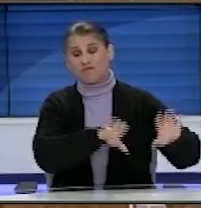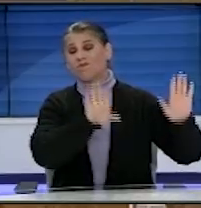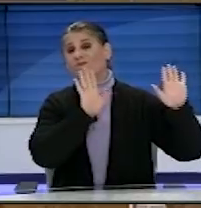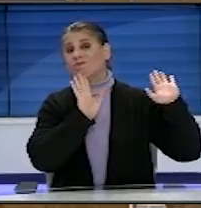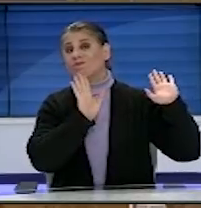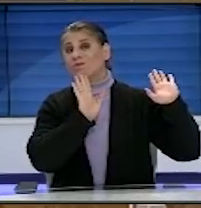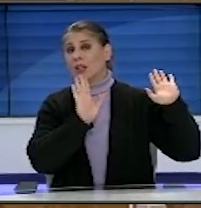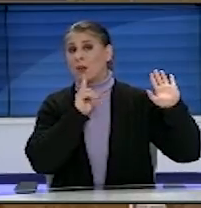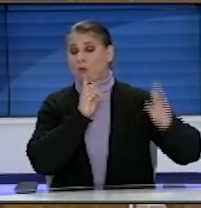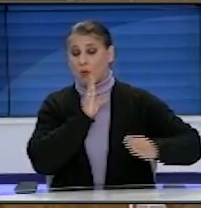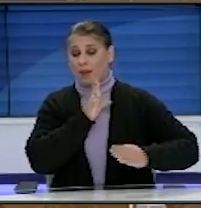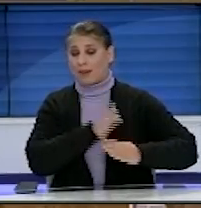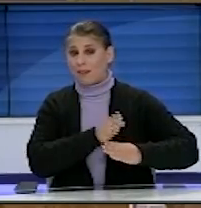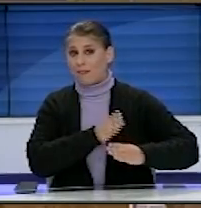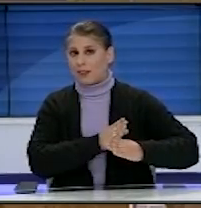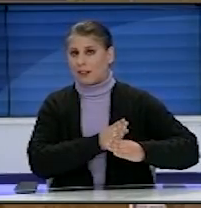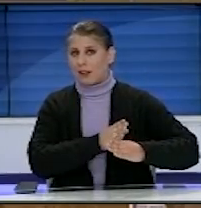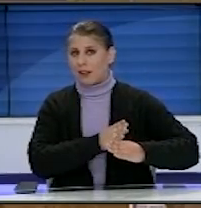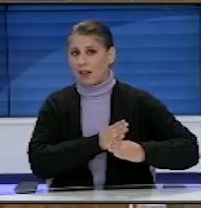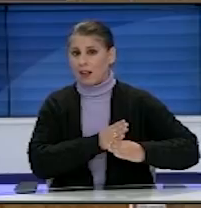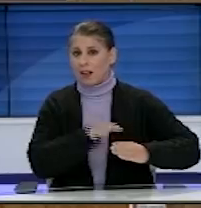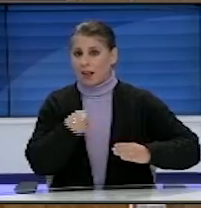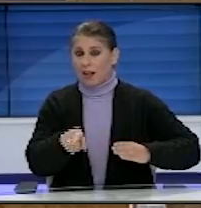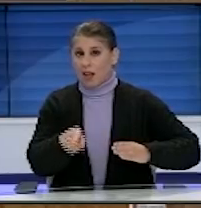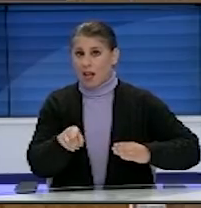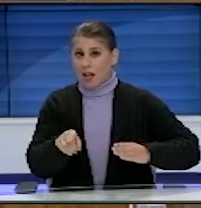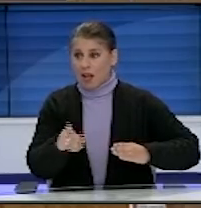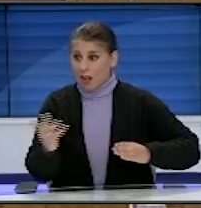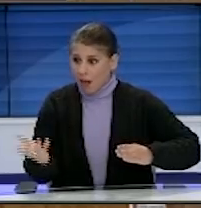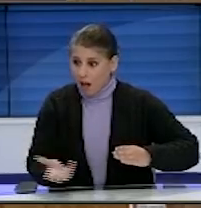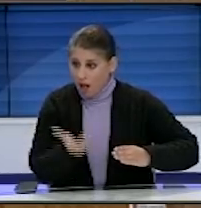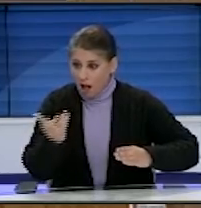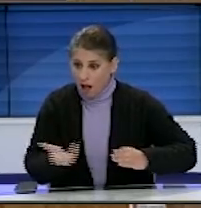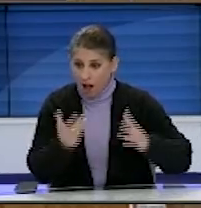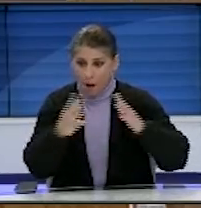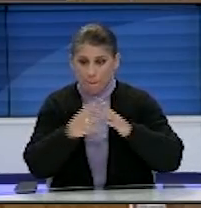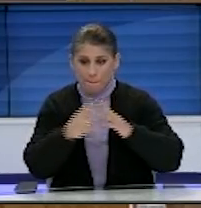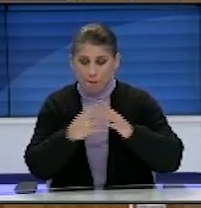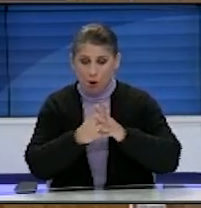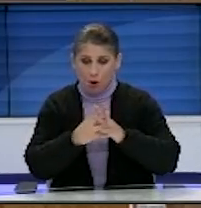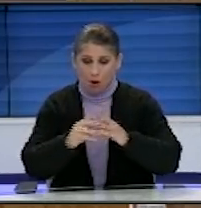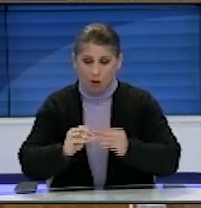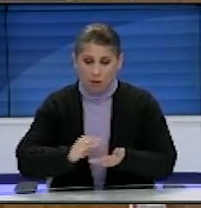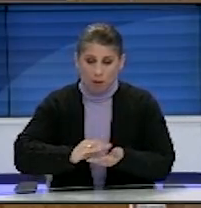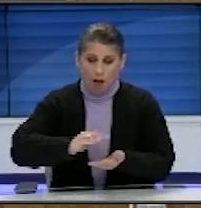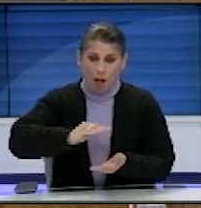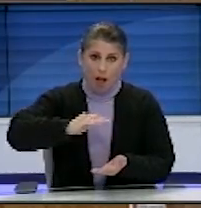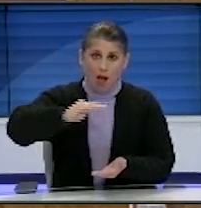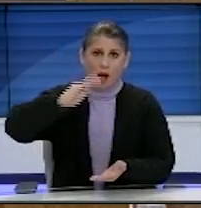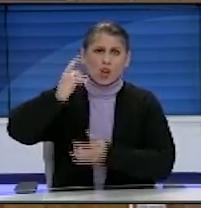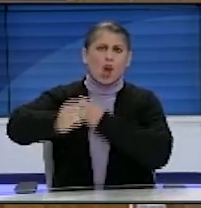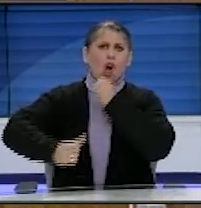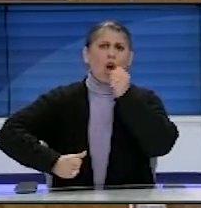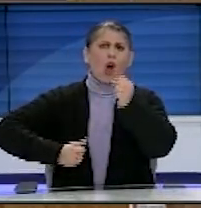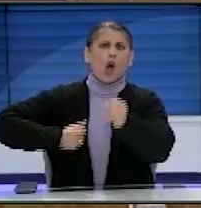που αποκρύπτεται ότι αυτό το έφλεκτο υλικό του πολέμου συσσωρεύεται εδώ και χρόνια